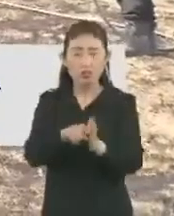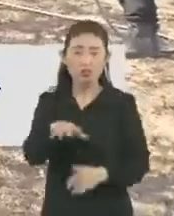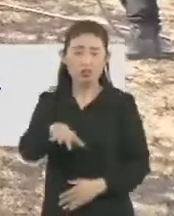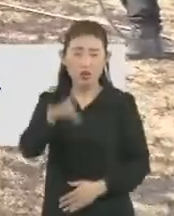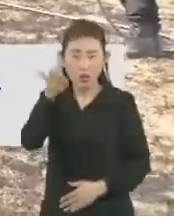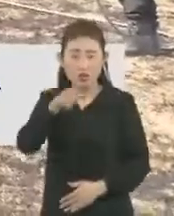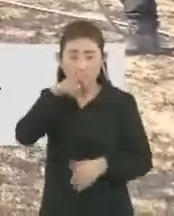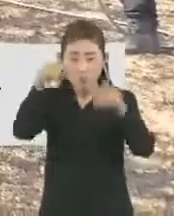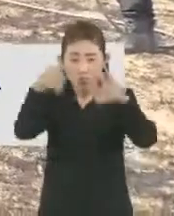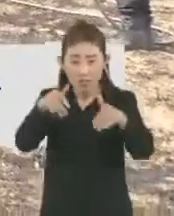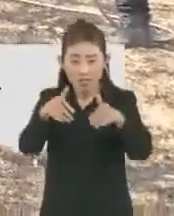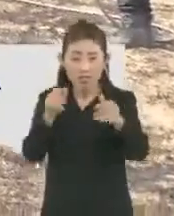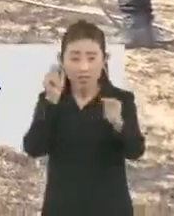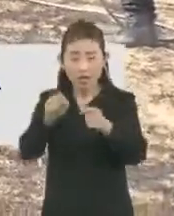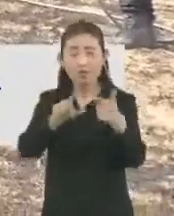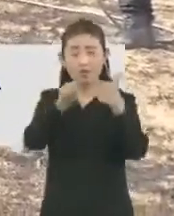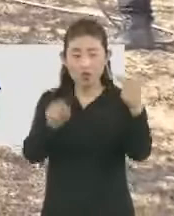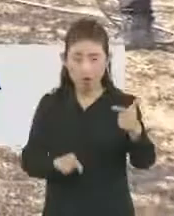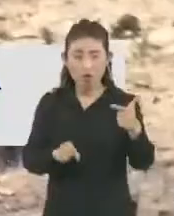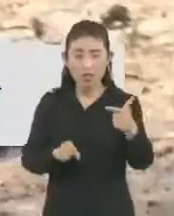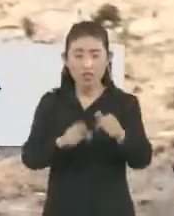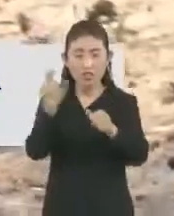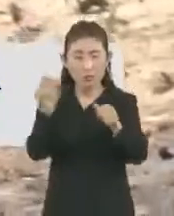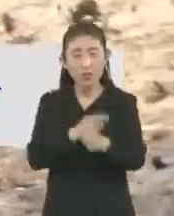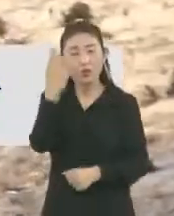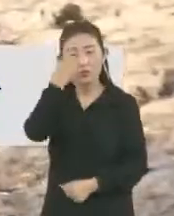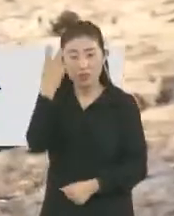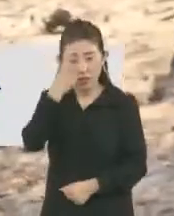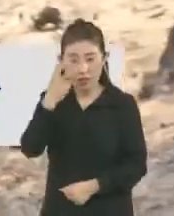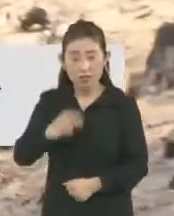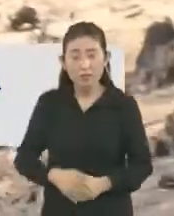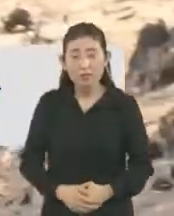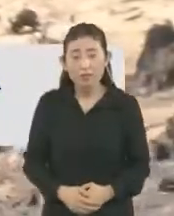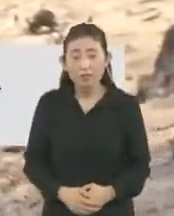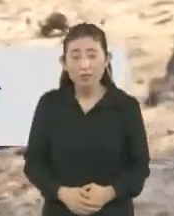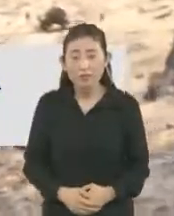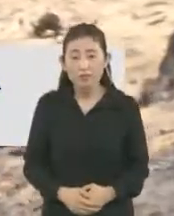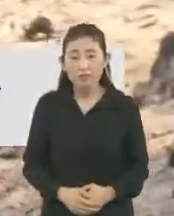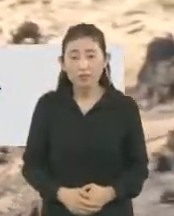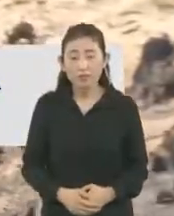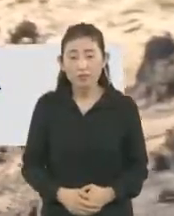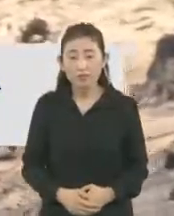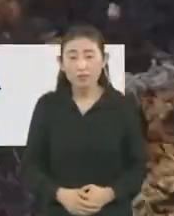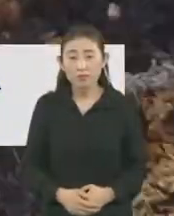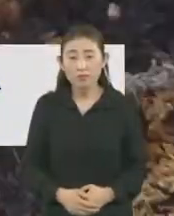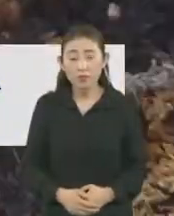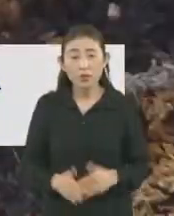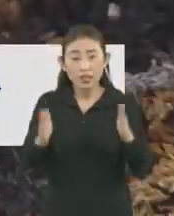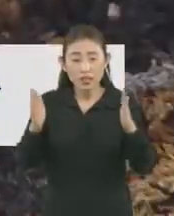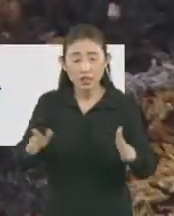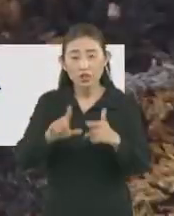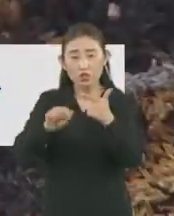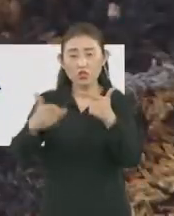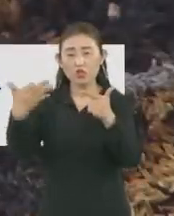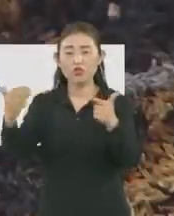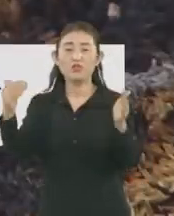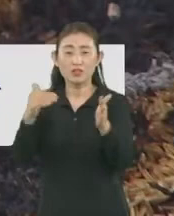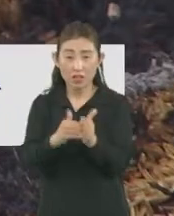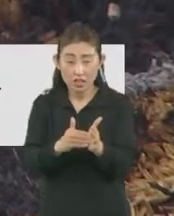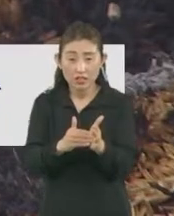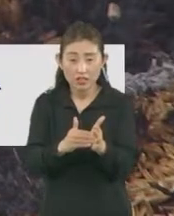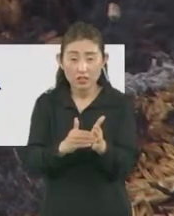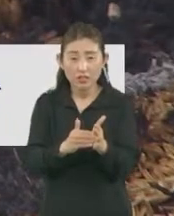우기를 앞둔 6월에 3불 대책 기간을 운영하기로 했습니다 $3 특별 된 새끼가 는 오는 19일까지 로